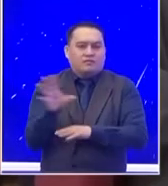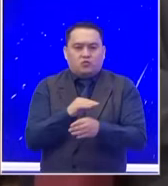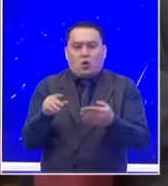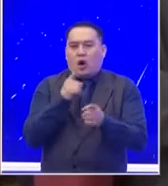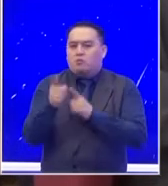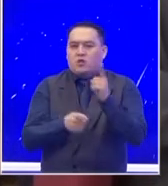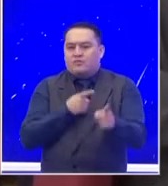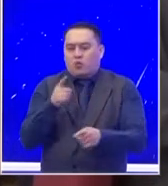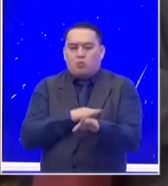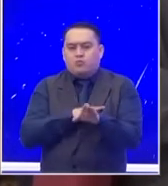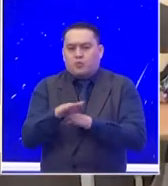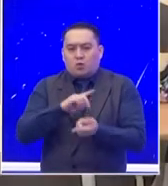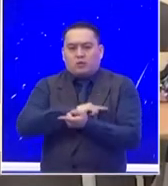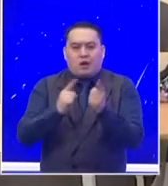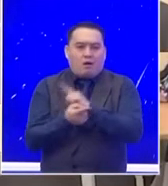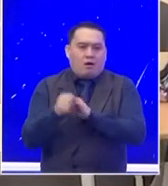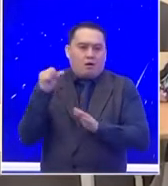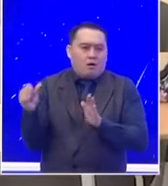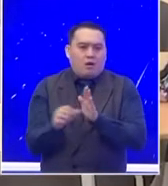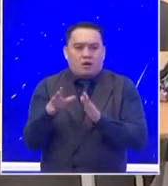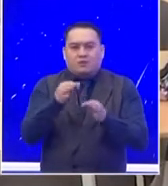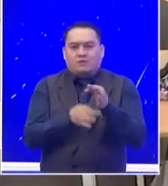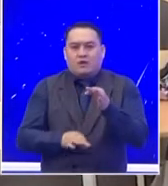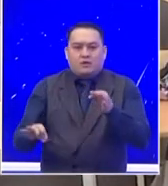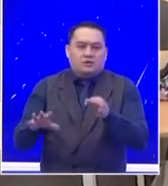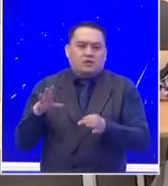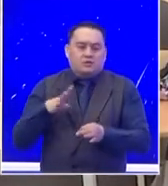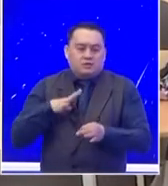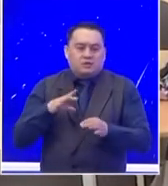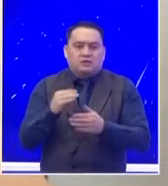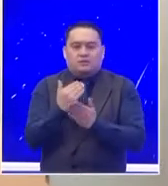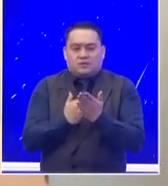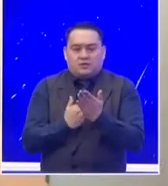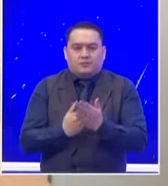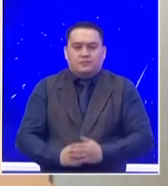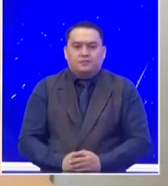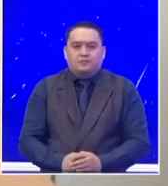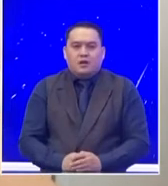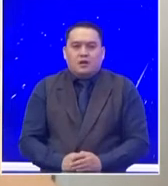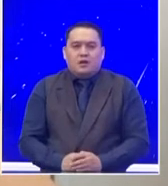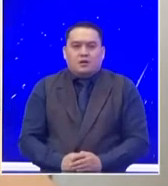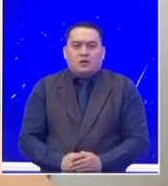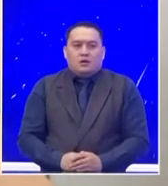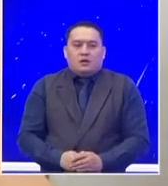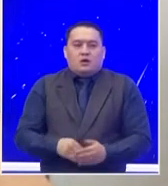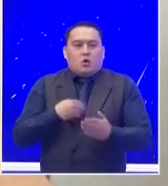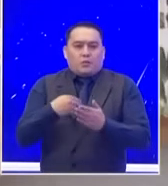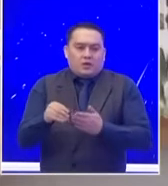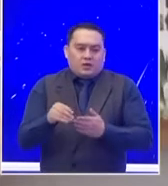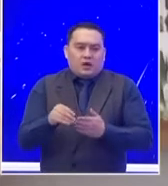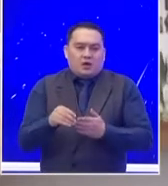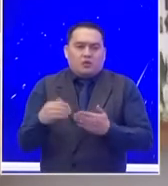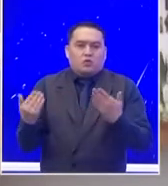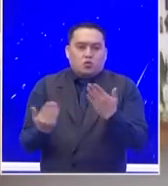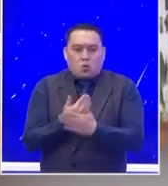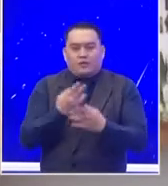обновлен фасад, заменены электрика, канализация, отопление и система водоснабжения. К тому же приобретено современное и в